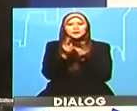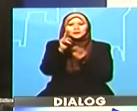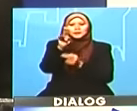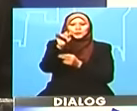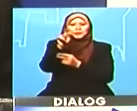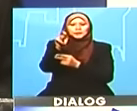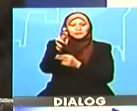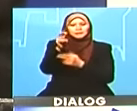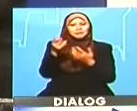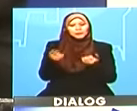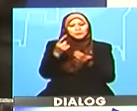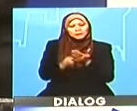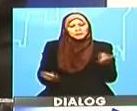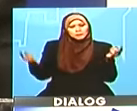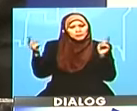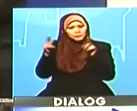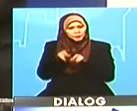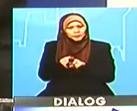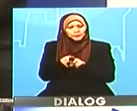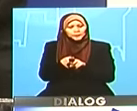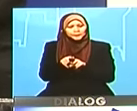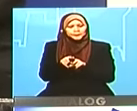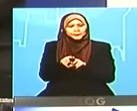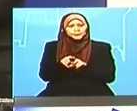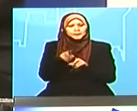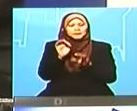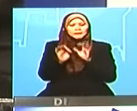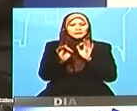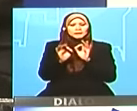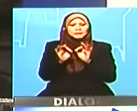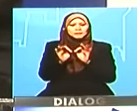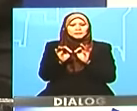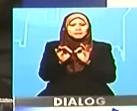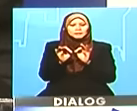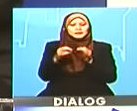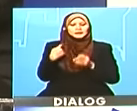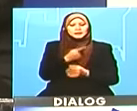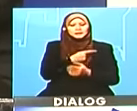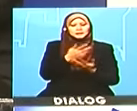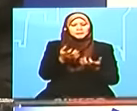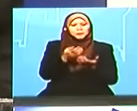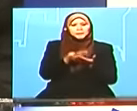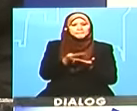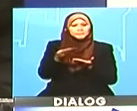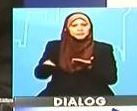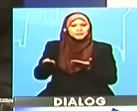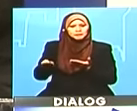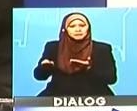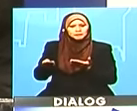yang berlaku sebenarnya? bila kita nak redeem, apa, kita nak